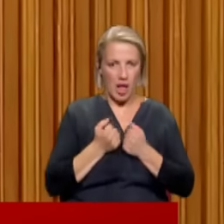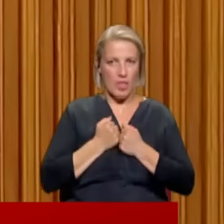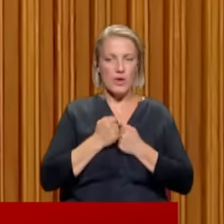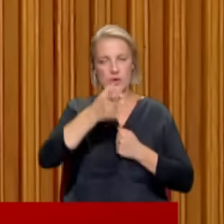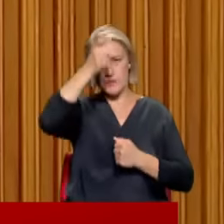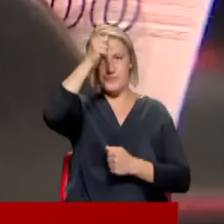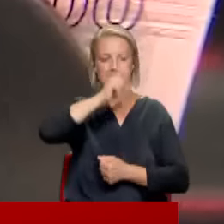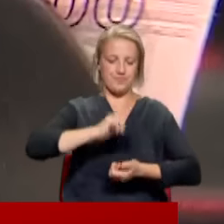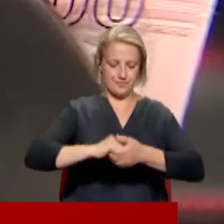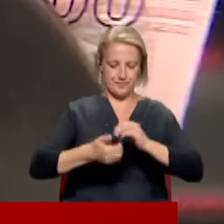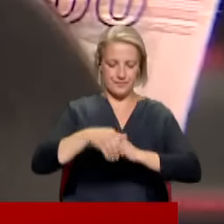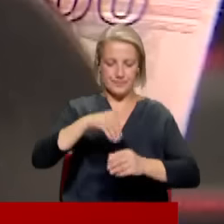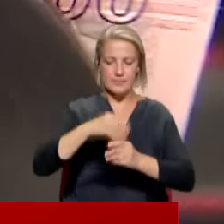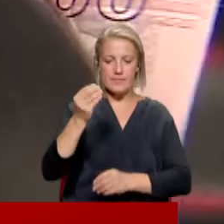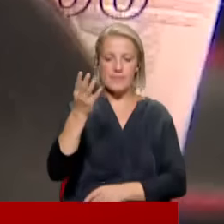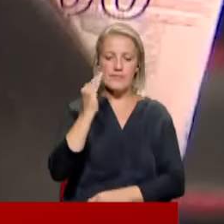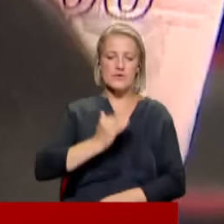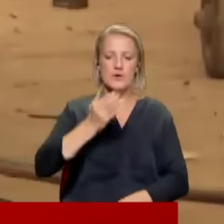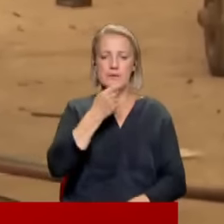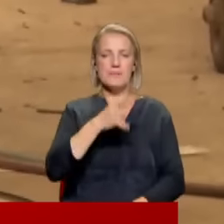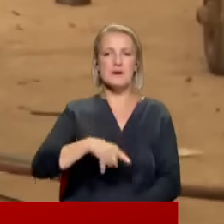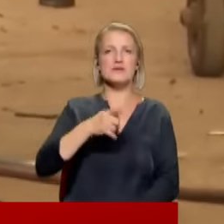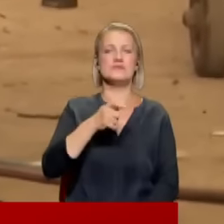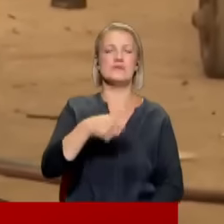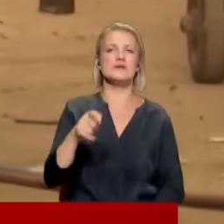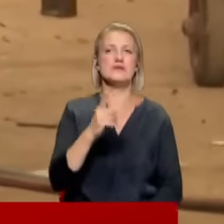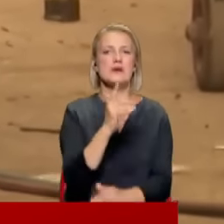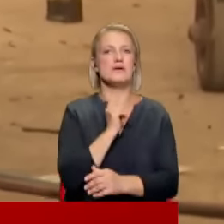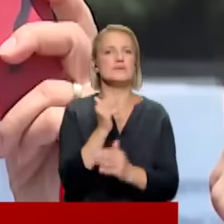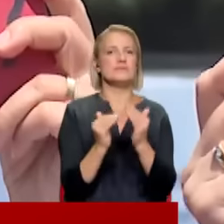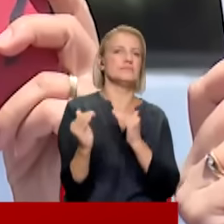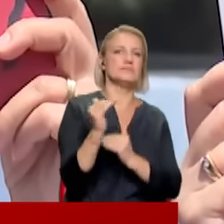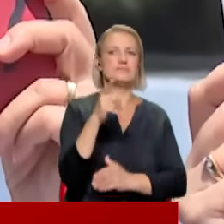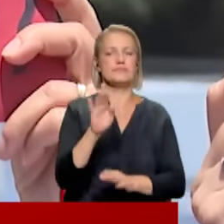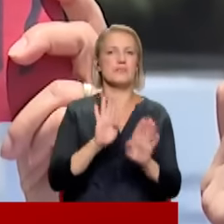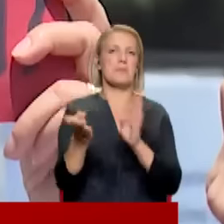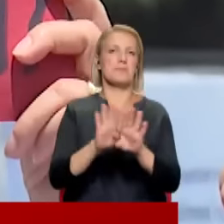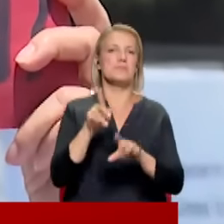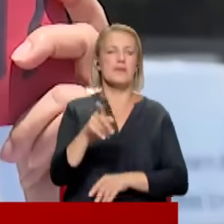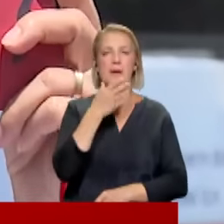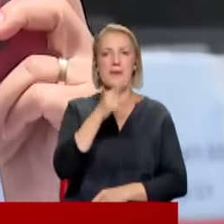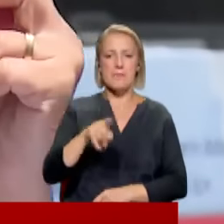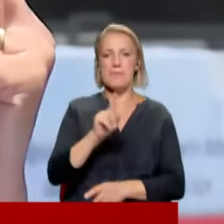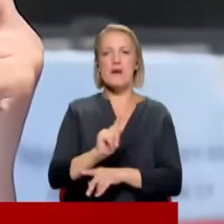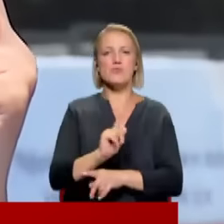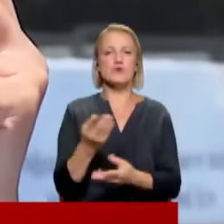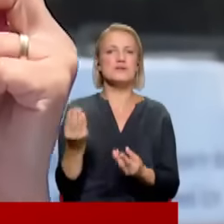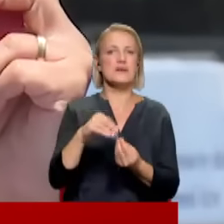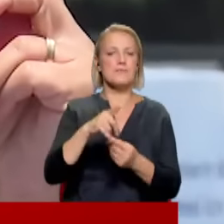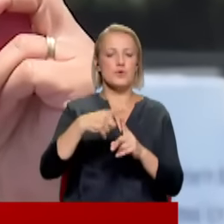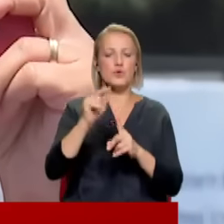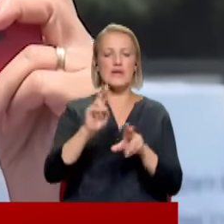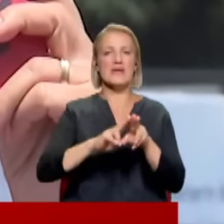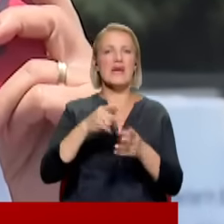ittifakının içidir en düşük emekli maaşının asgari ücret seviyesine çıkarılmasına kapıyı kapattı iktidar emeklinin memurun zammı TÜİK